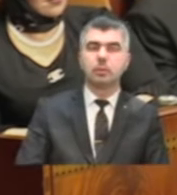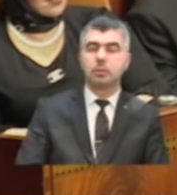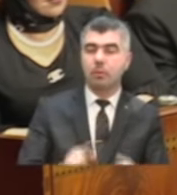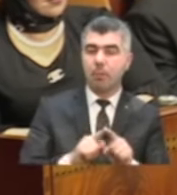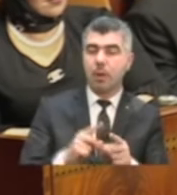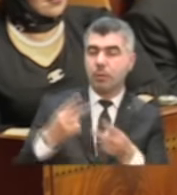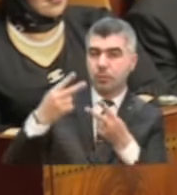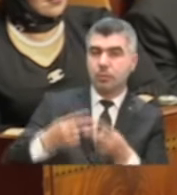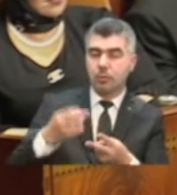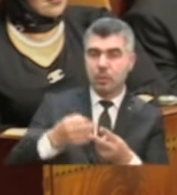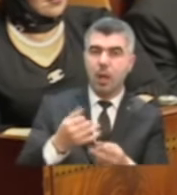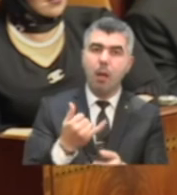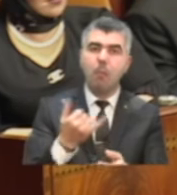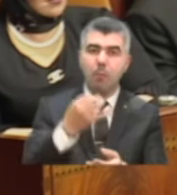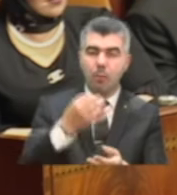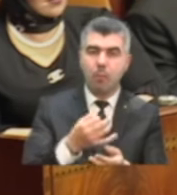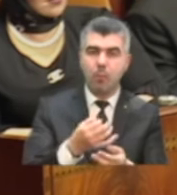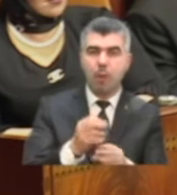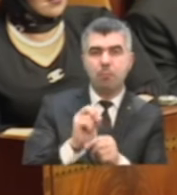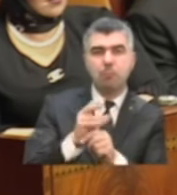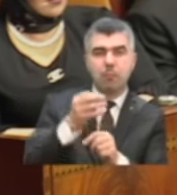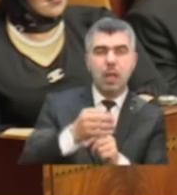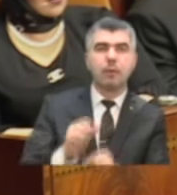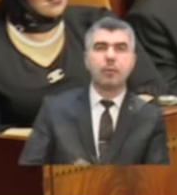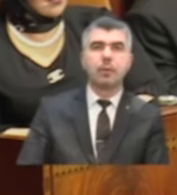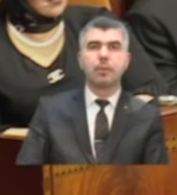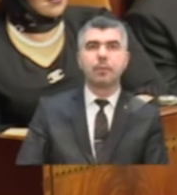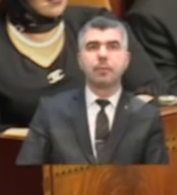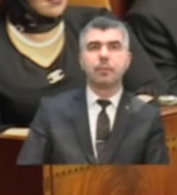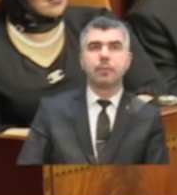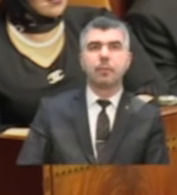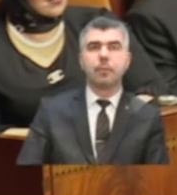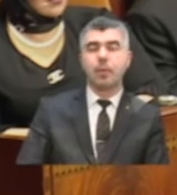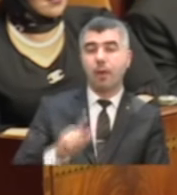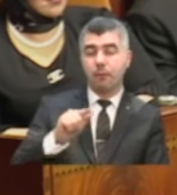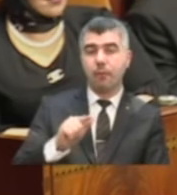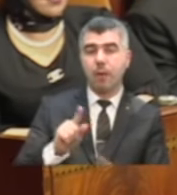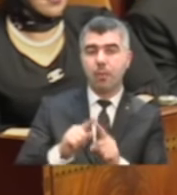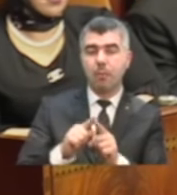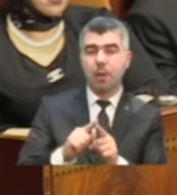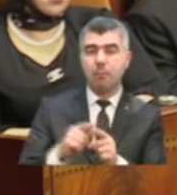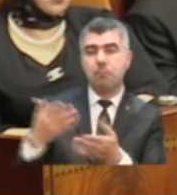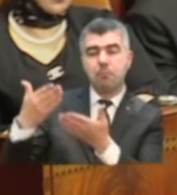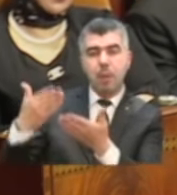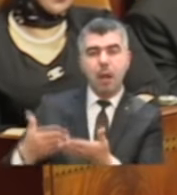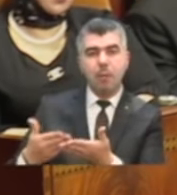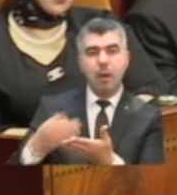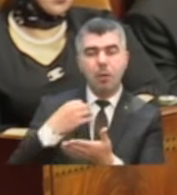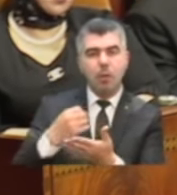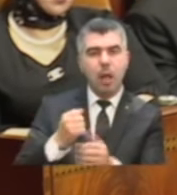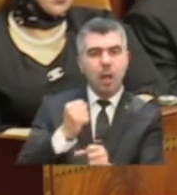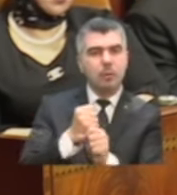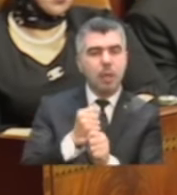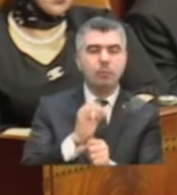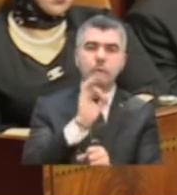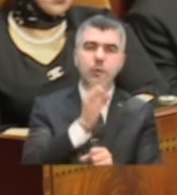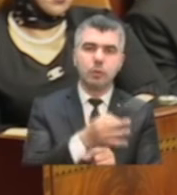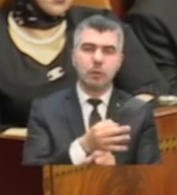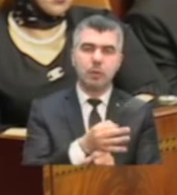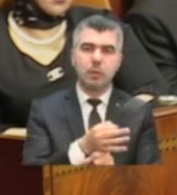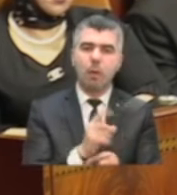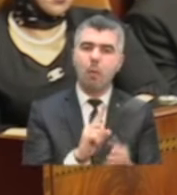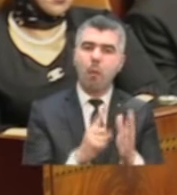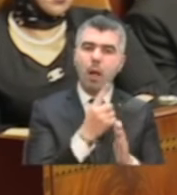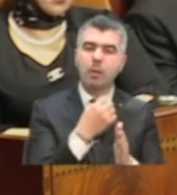لتعزيز حضور قوي داخل الهجرة. فيما يخص العملية مرحبا التي تخص التركيز، وانتم قايمين بالمهام ديالكم، فقط بغيت نشير